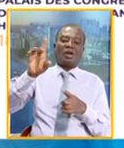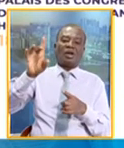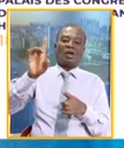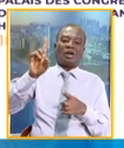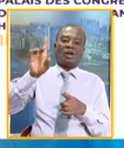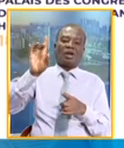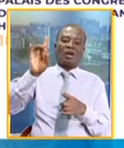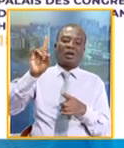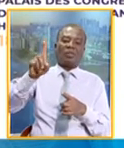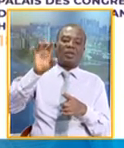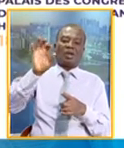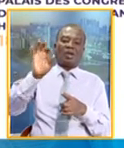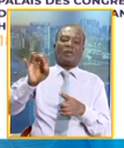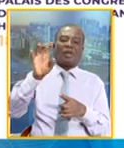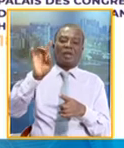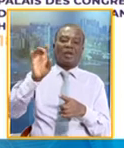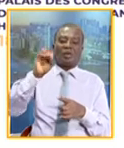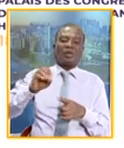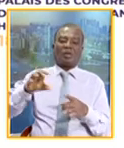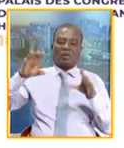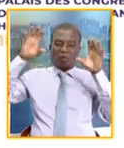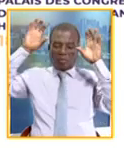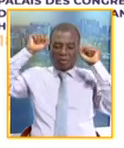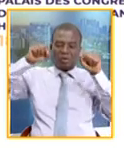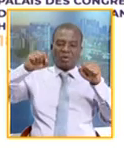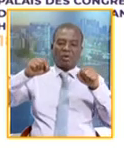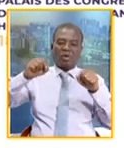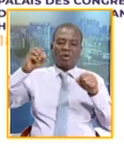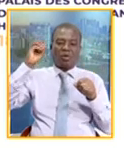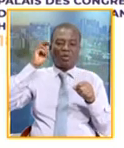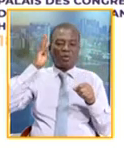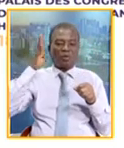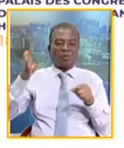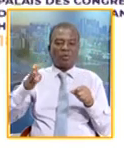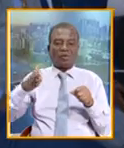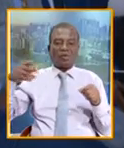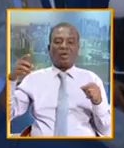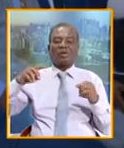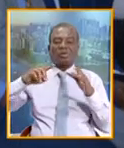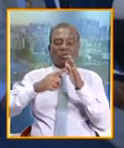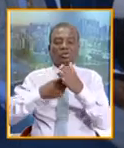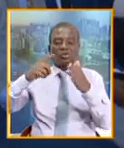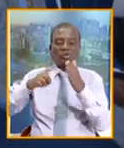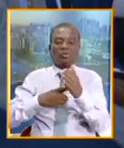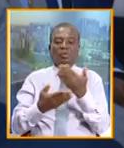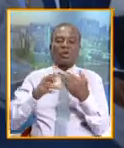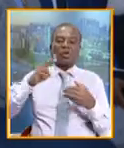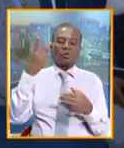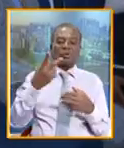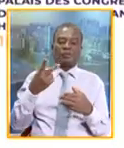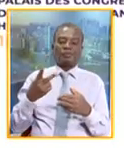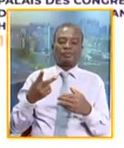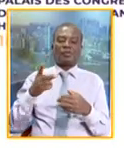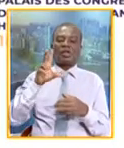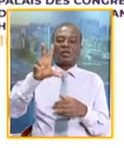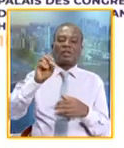avec le miracle ivoirien, le président Houphouët a réussi à multiplier le PIB par tête d'habitant par 2.